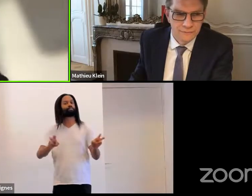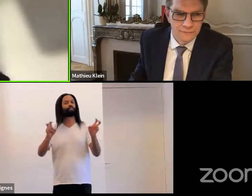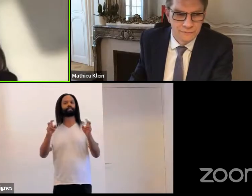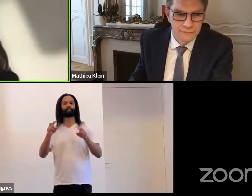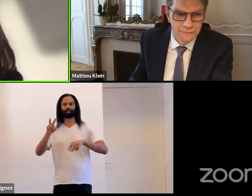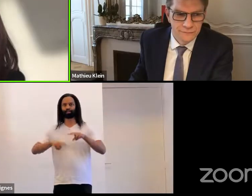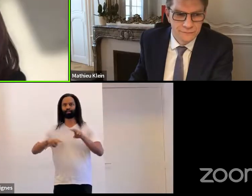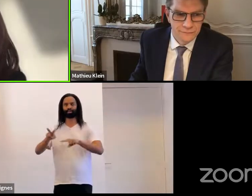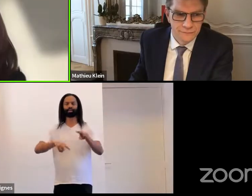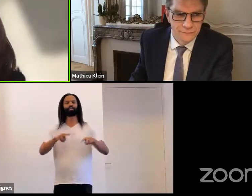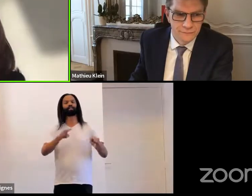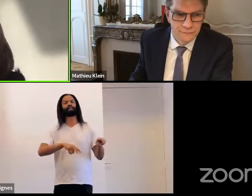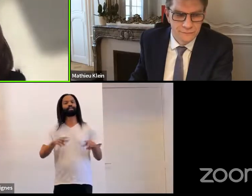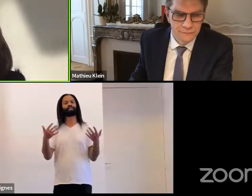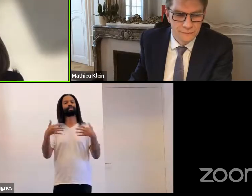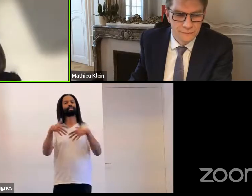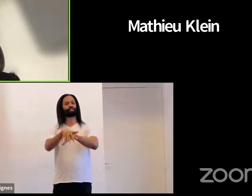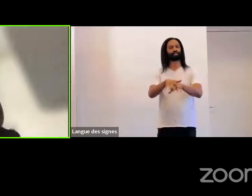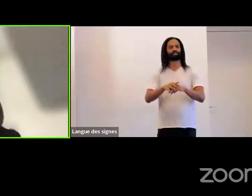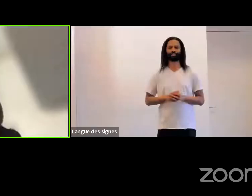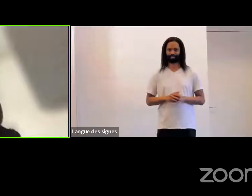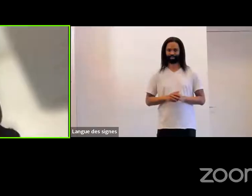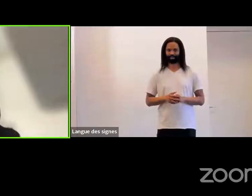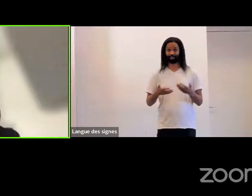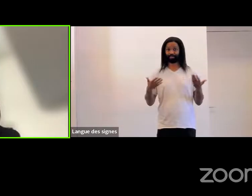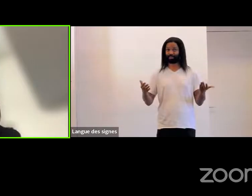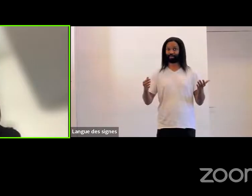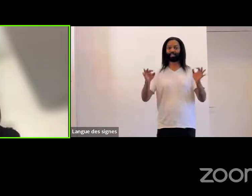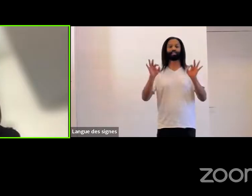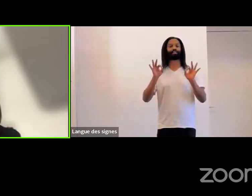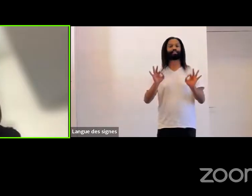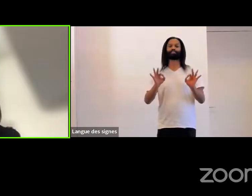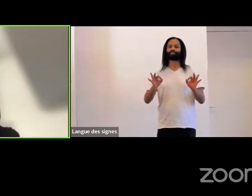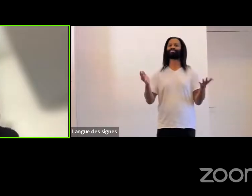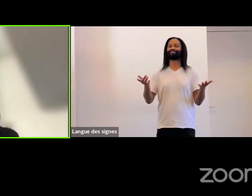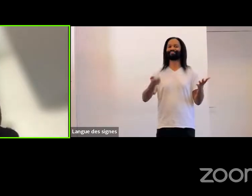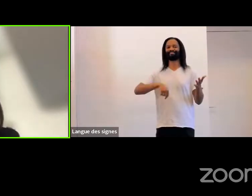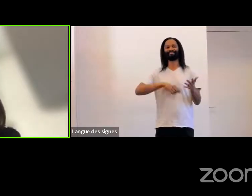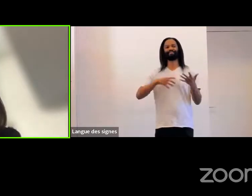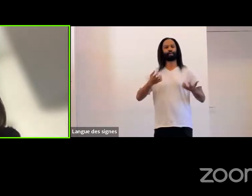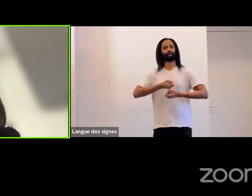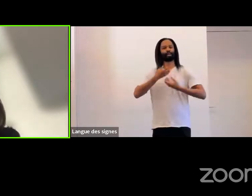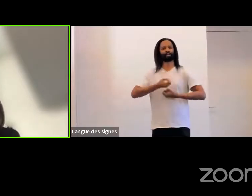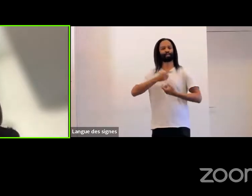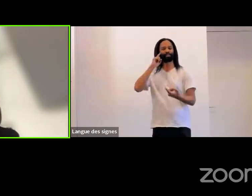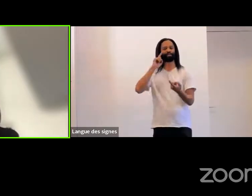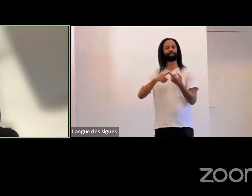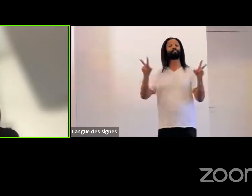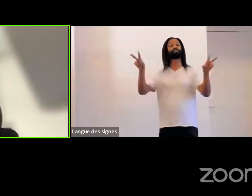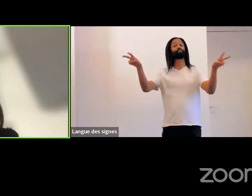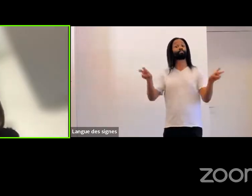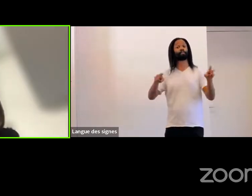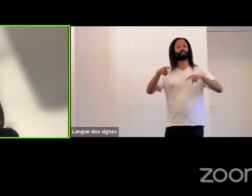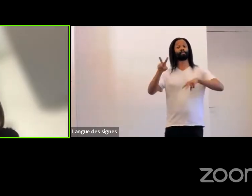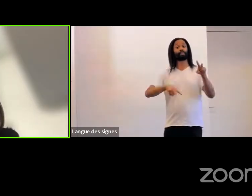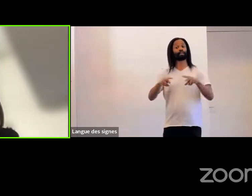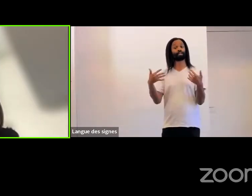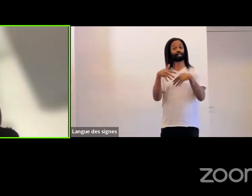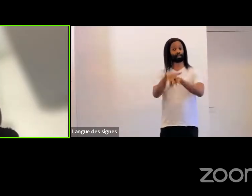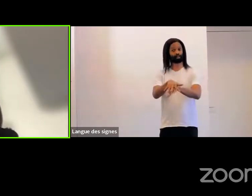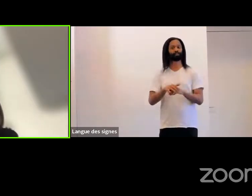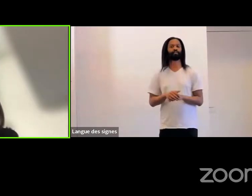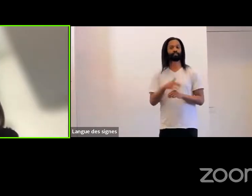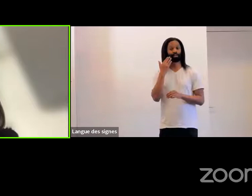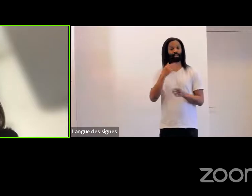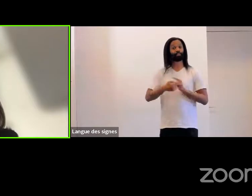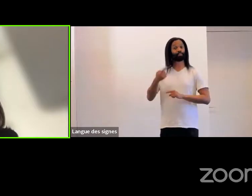beaucoup. Effectivement, nous souhaitions vous parler du village de l'insertion. Vous savez, le 20 janvier, nous avons inauguré le village